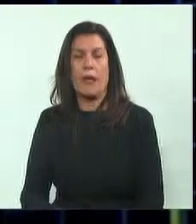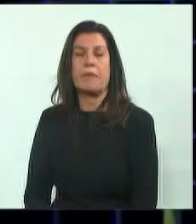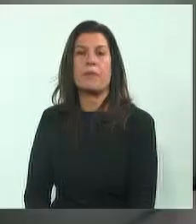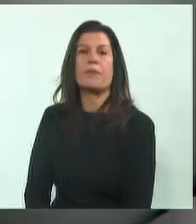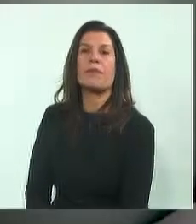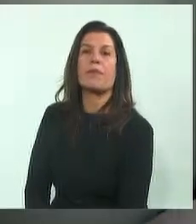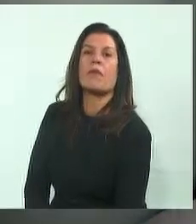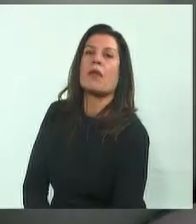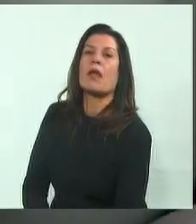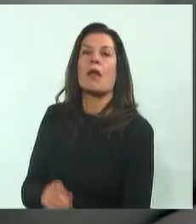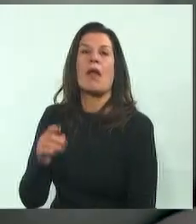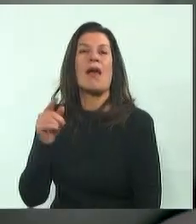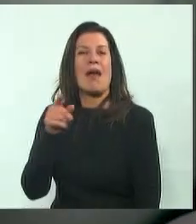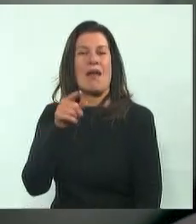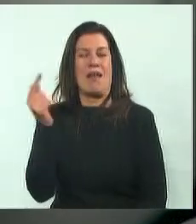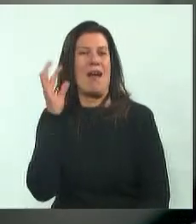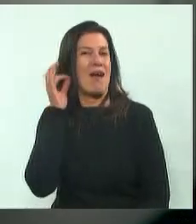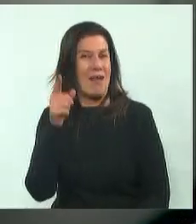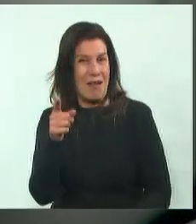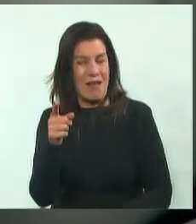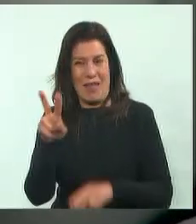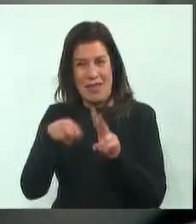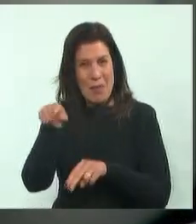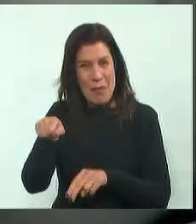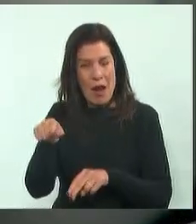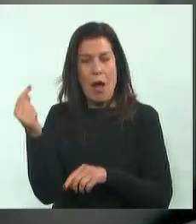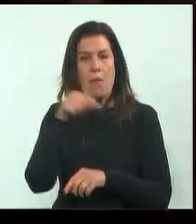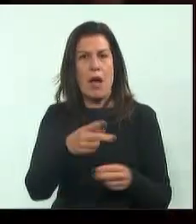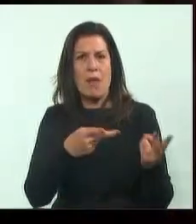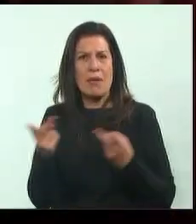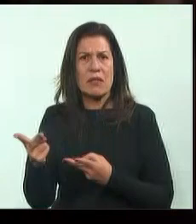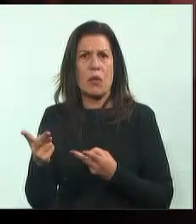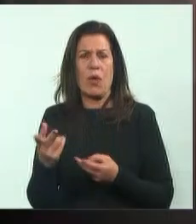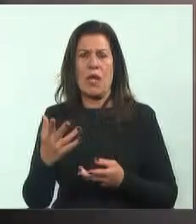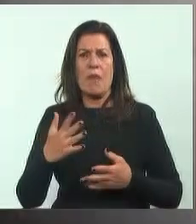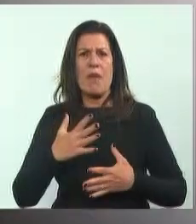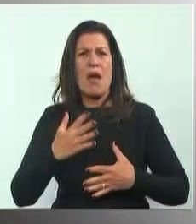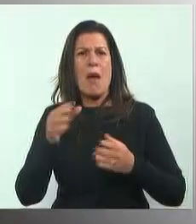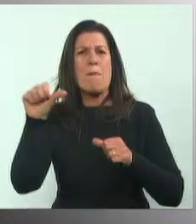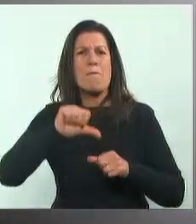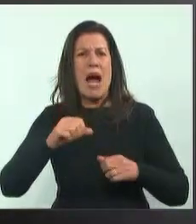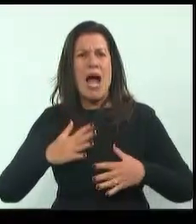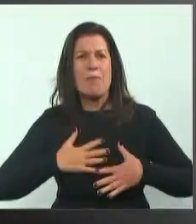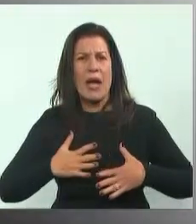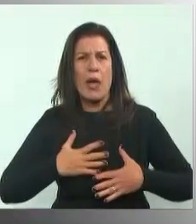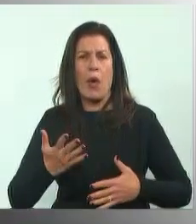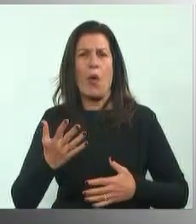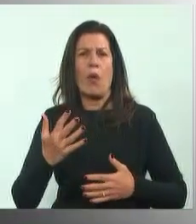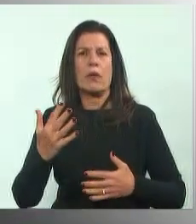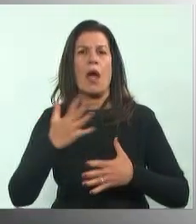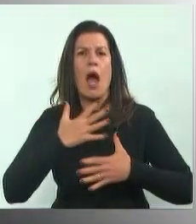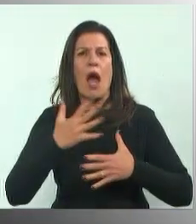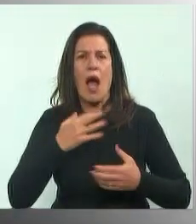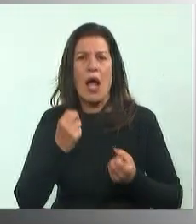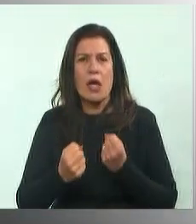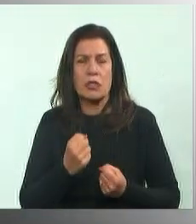ספיקה של הלב. היו לה מים בריאות, קוצר נשימה. במקרה הרע, טוב, יש סיבה שהחומר הזה הוצא